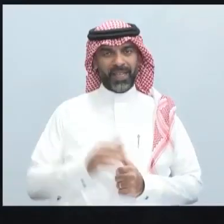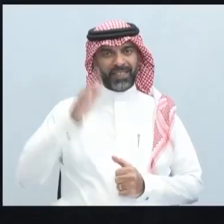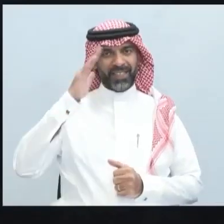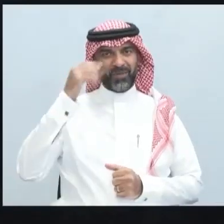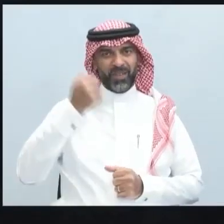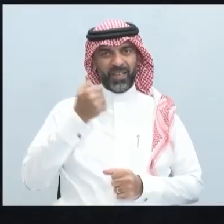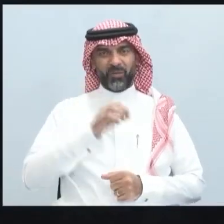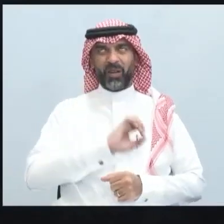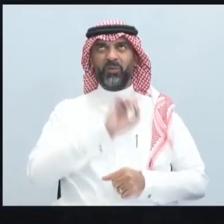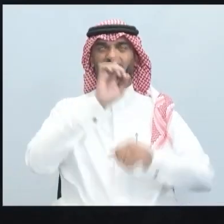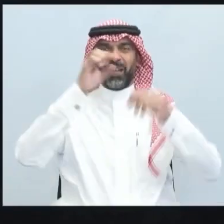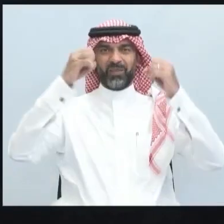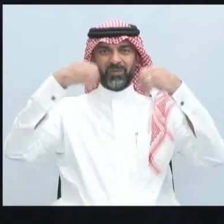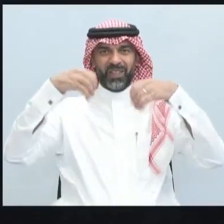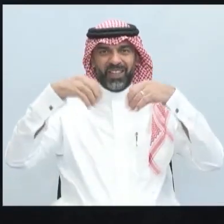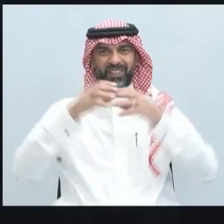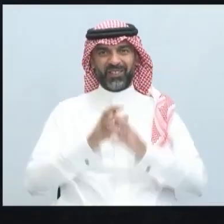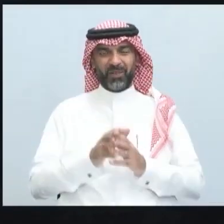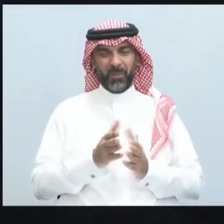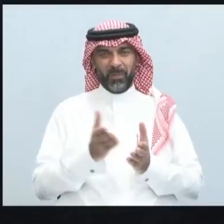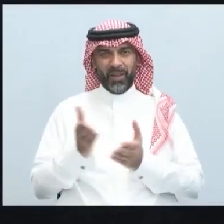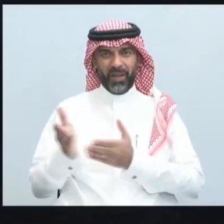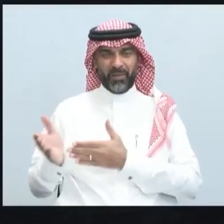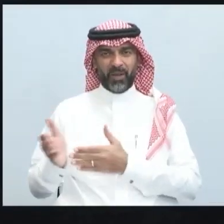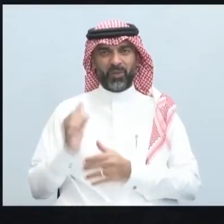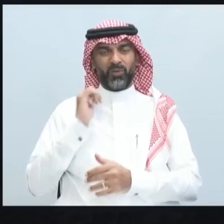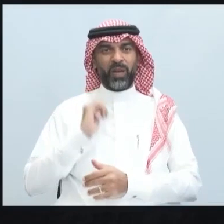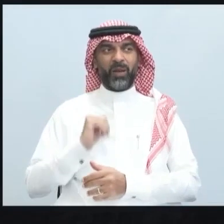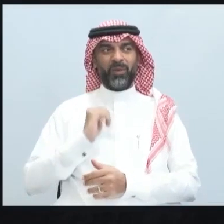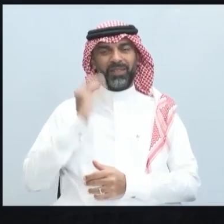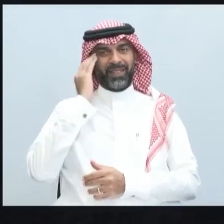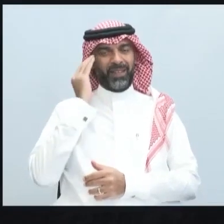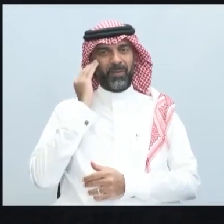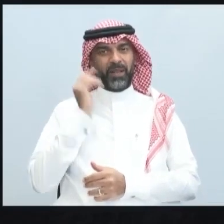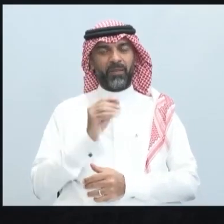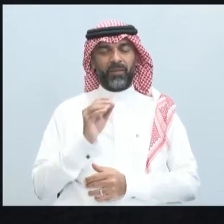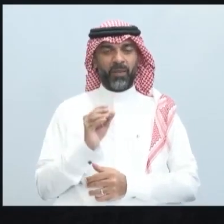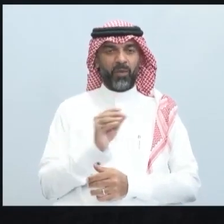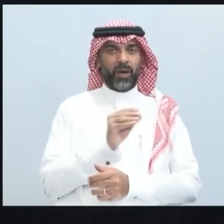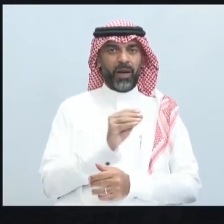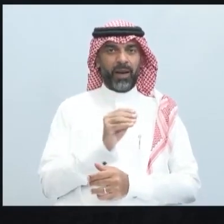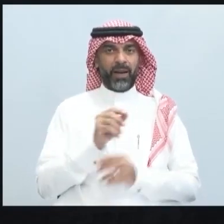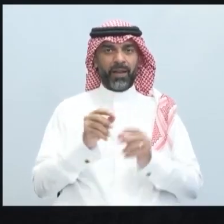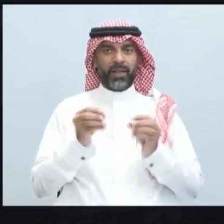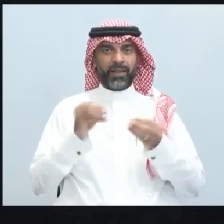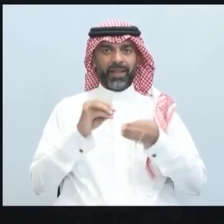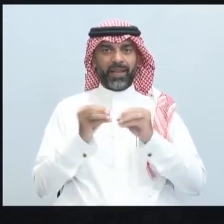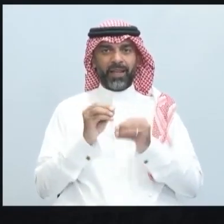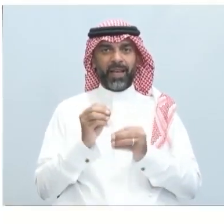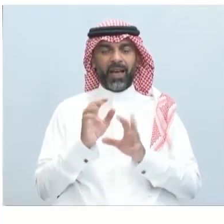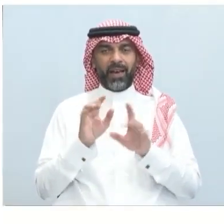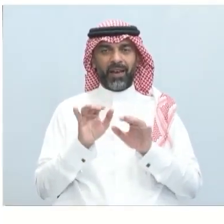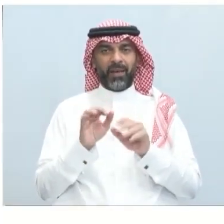السلام عليكم ورحمة الله وبركاته. مرحبا بكم أعزائي الطلاب والطالبات في مقرر التقنية الرقمية 22. بإذن